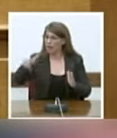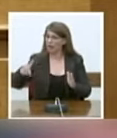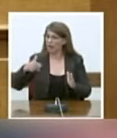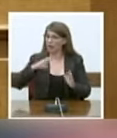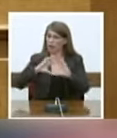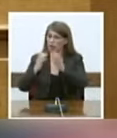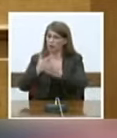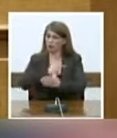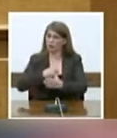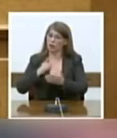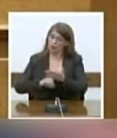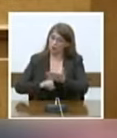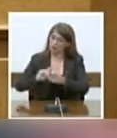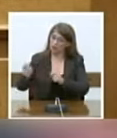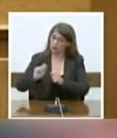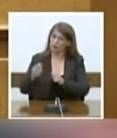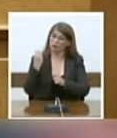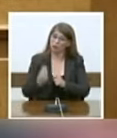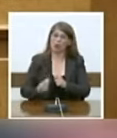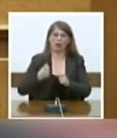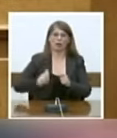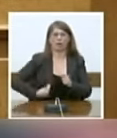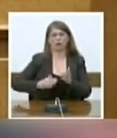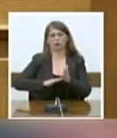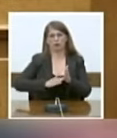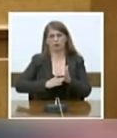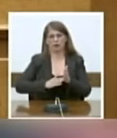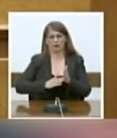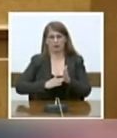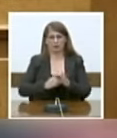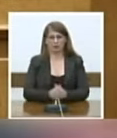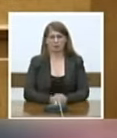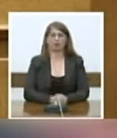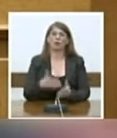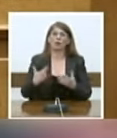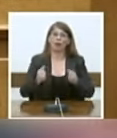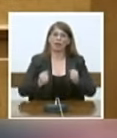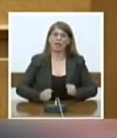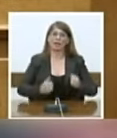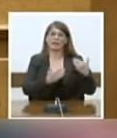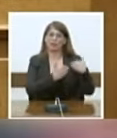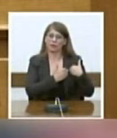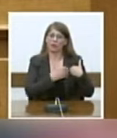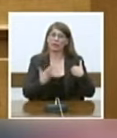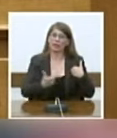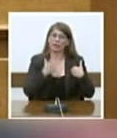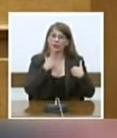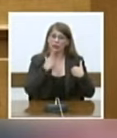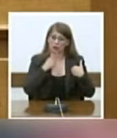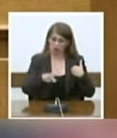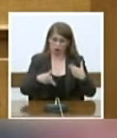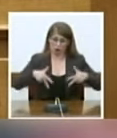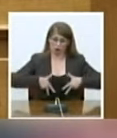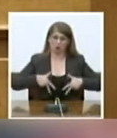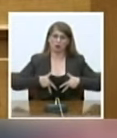να ανταμείξουμε καλύτερα τους δημόσιους υπαλλήλους μας, οι οποίοι κατέχουν θέσεις ευθύνης, καθώς βάσει του επιτελικού κράτους